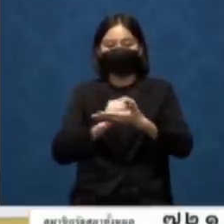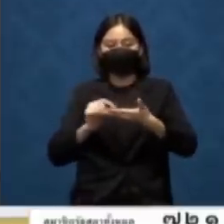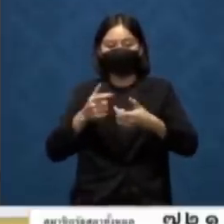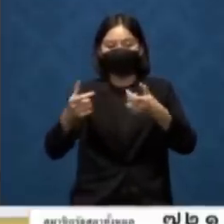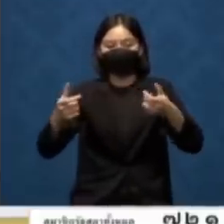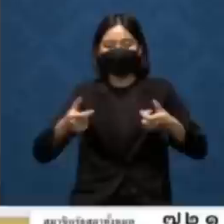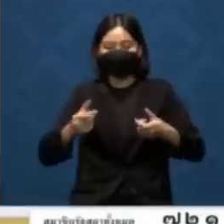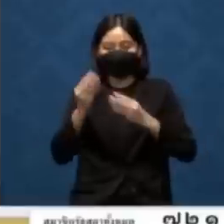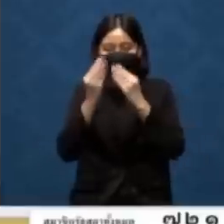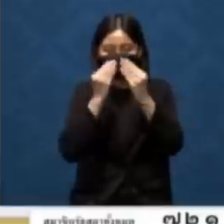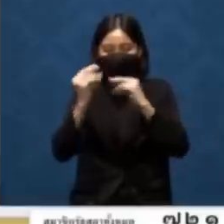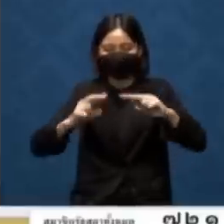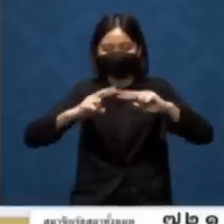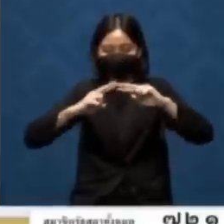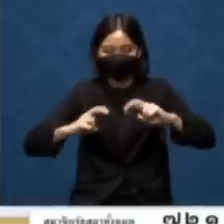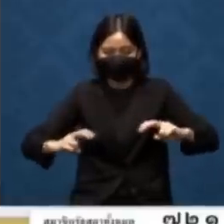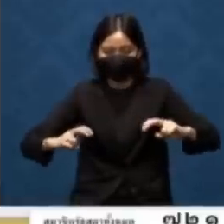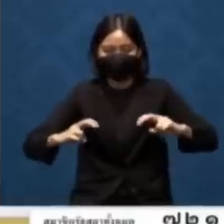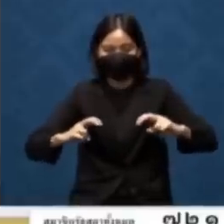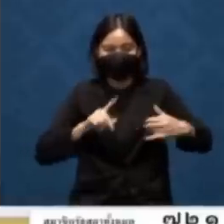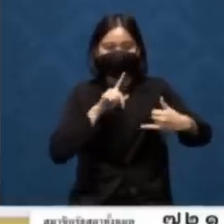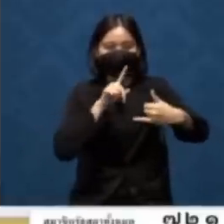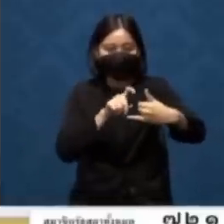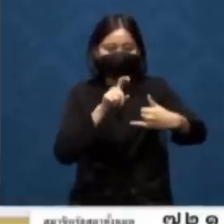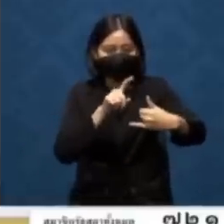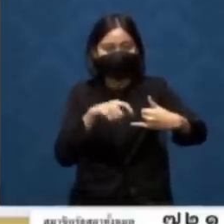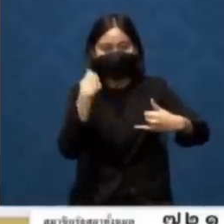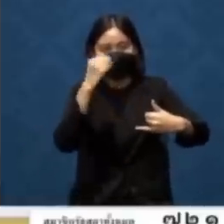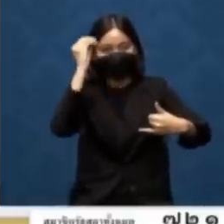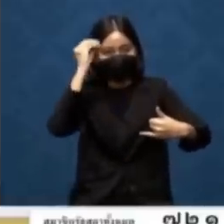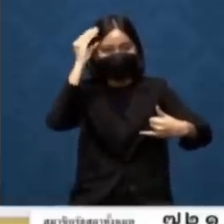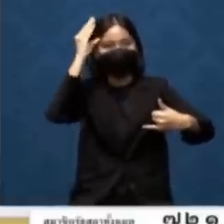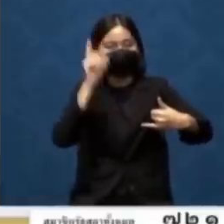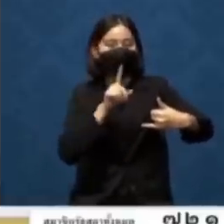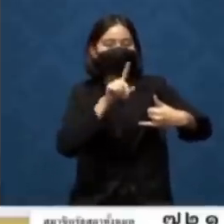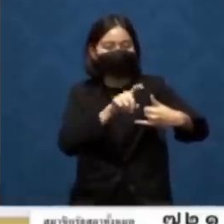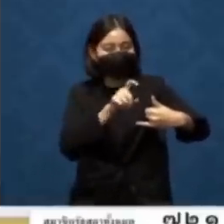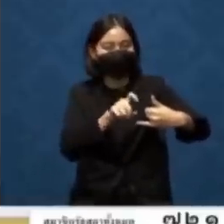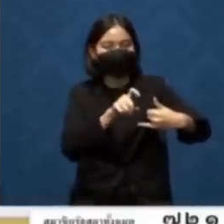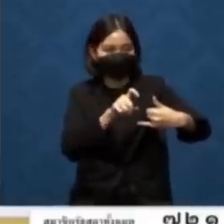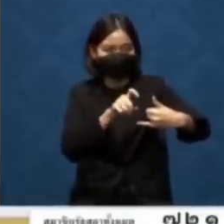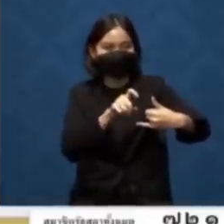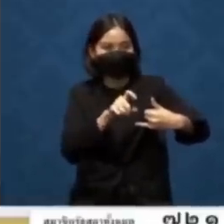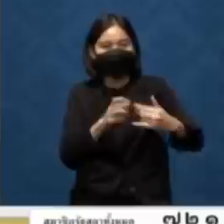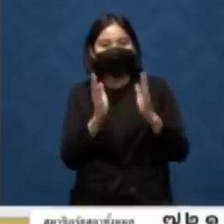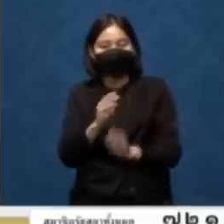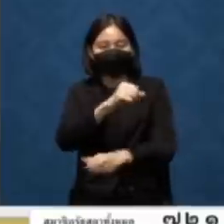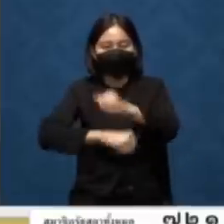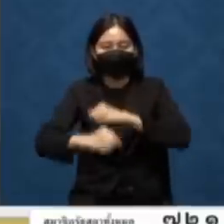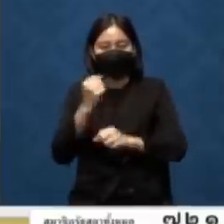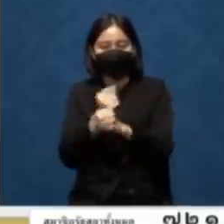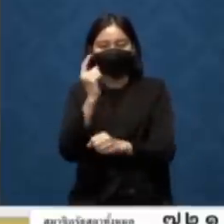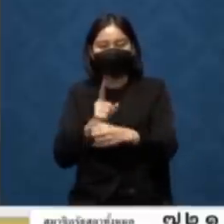าคนคว้าวิจัยมีการไปสอบถามคามคดเห็นจากผู้รู้มการไปสอบถามคามคดเหนจผู้ปฏิบัติงานจริๆด้วย